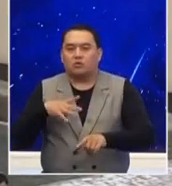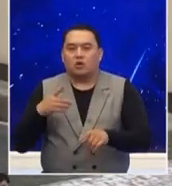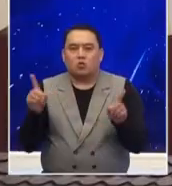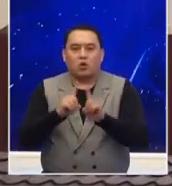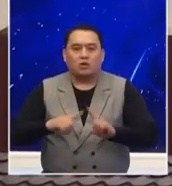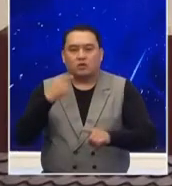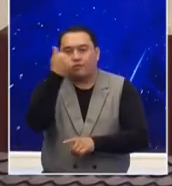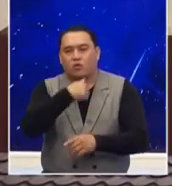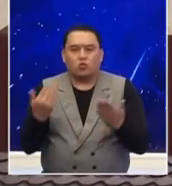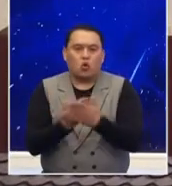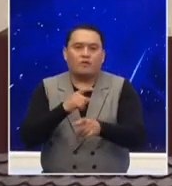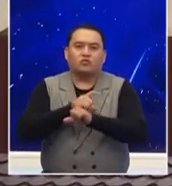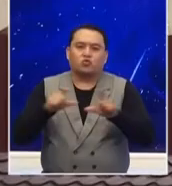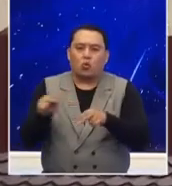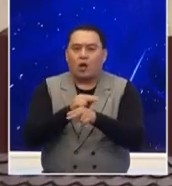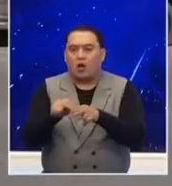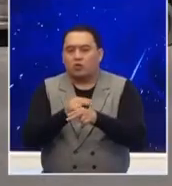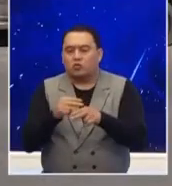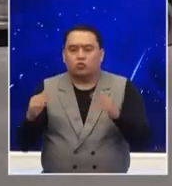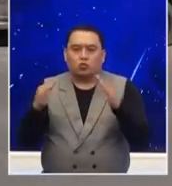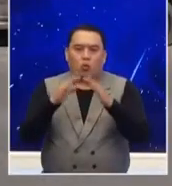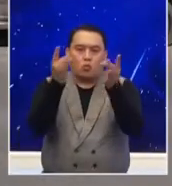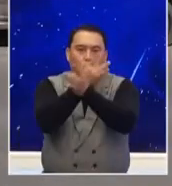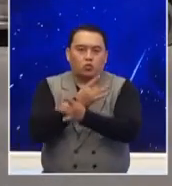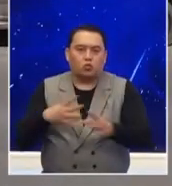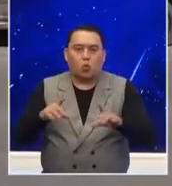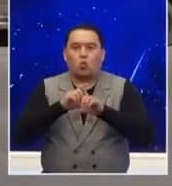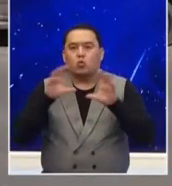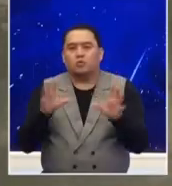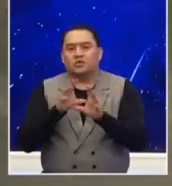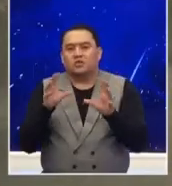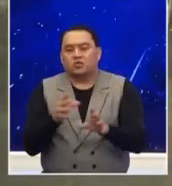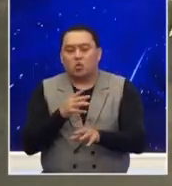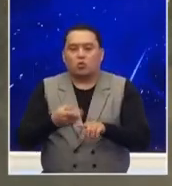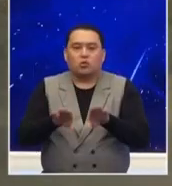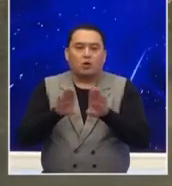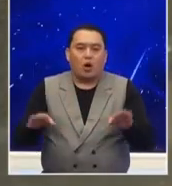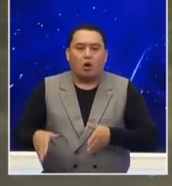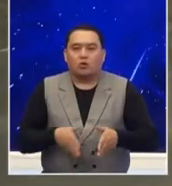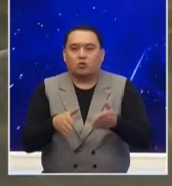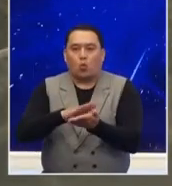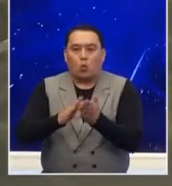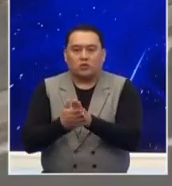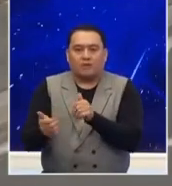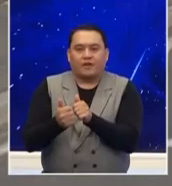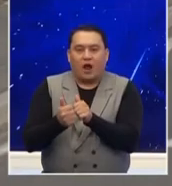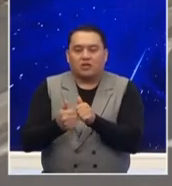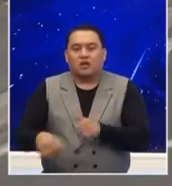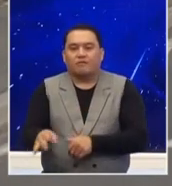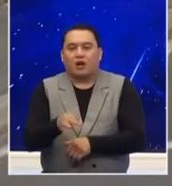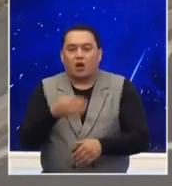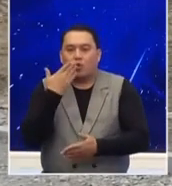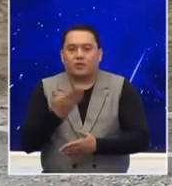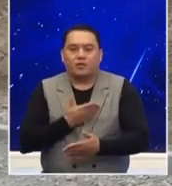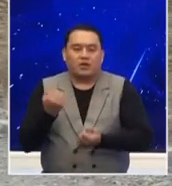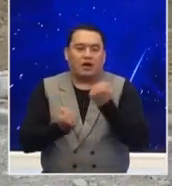них появилась новая школа, отремонтирован с нуля дом культуры. Позаботились власти региона также о дорожных условиях близ побережья для